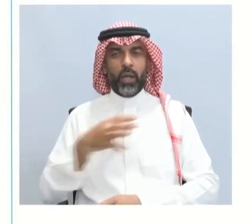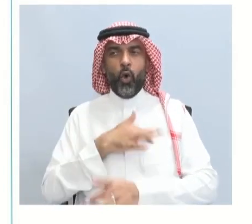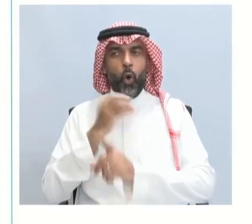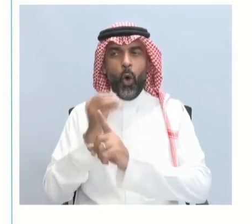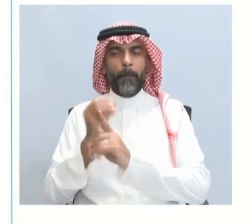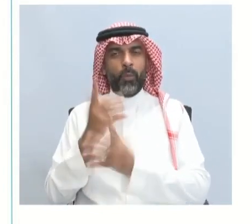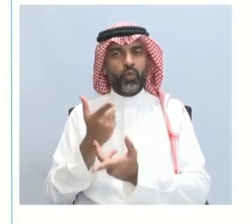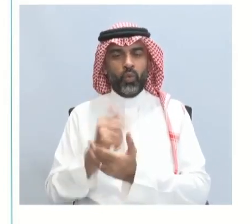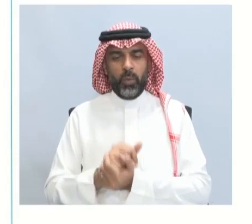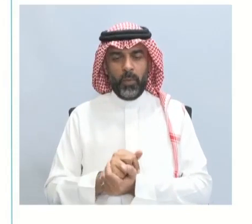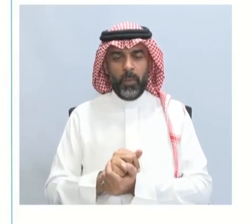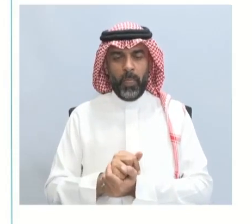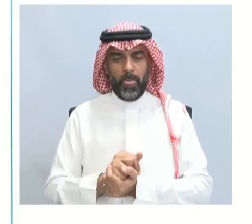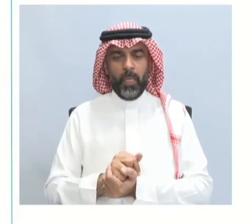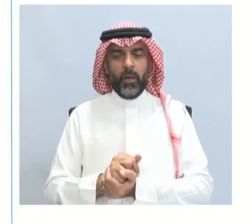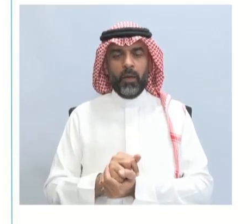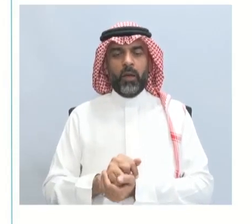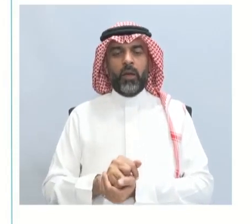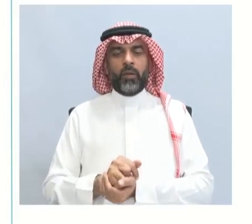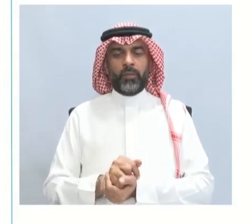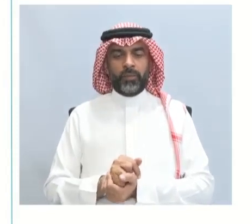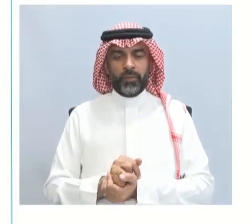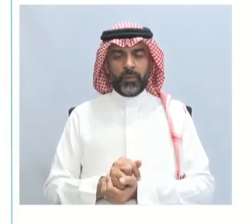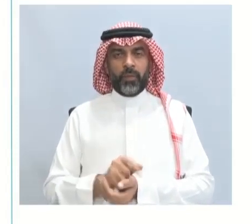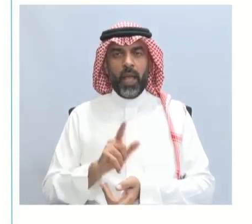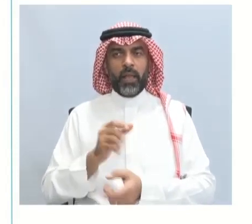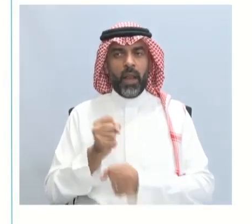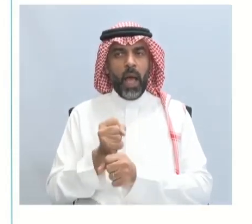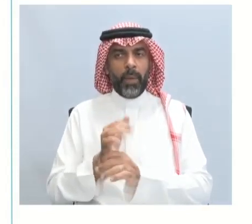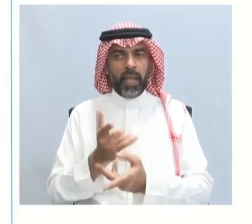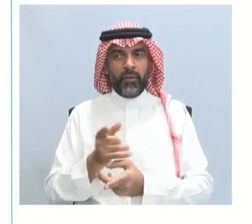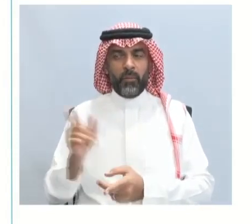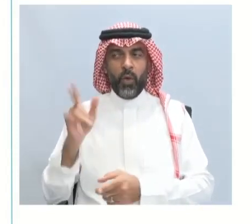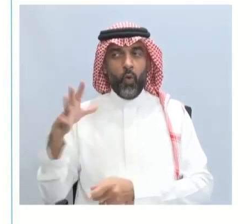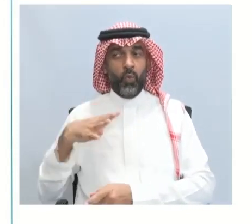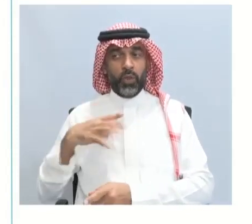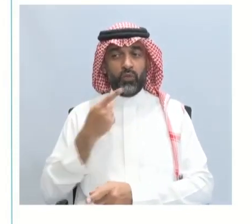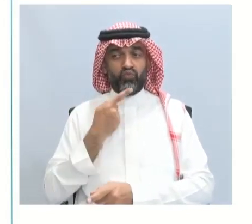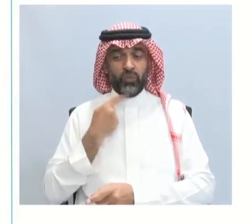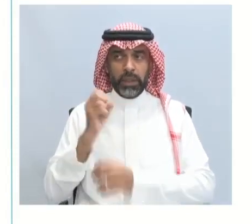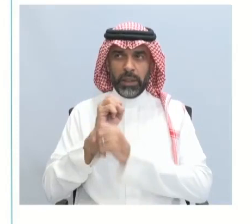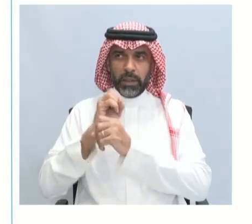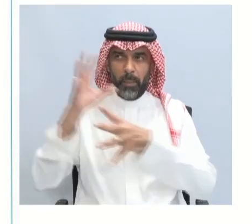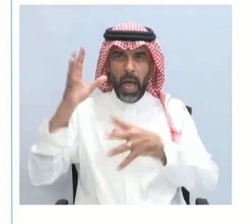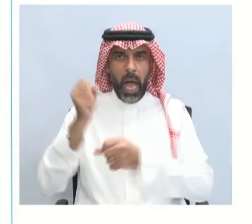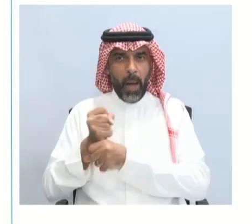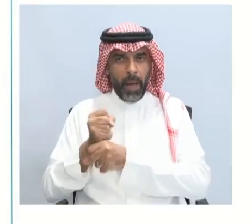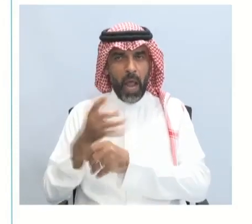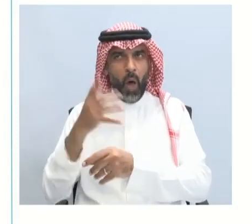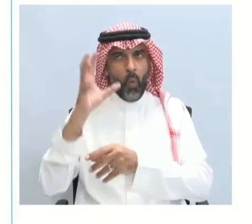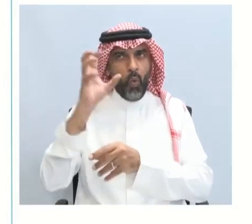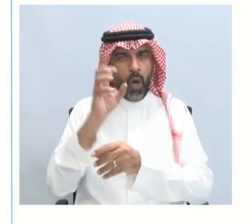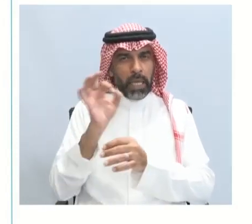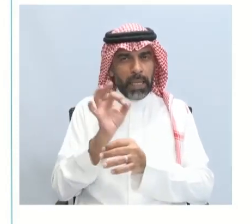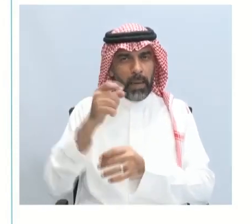قد يفضل ان تعرض عليه جدول الاعمال في الصباح الباكر اول مثلا ساعه في العمل قد يفضل